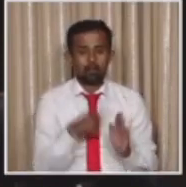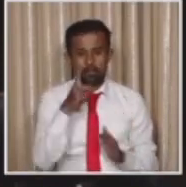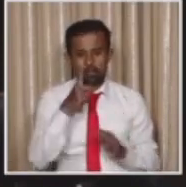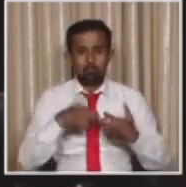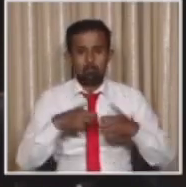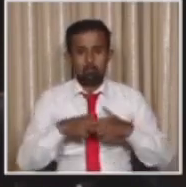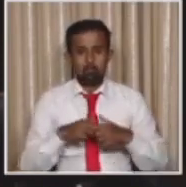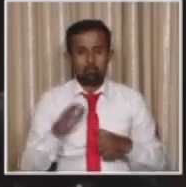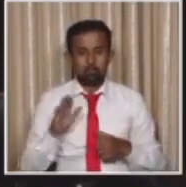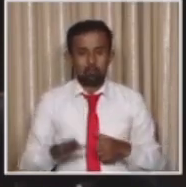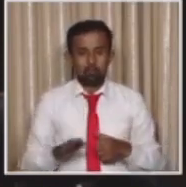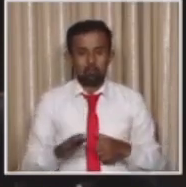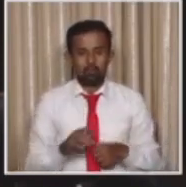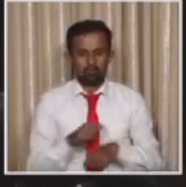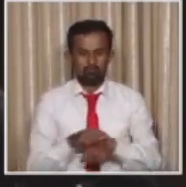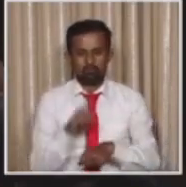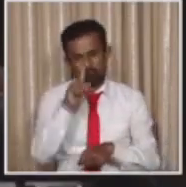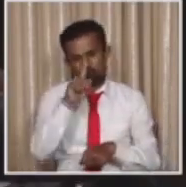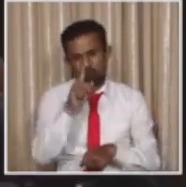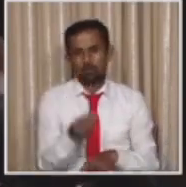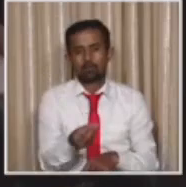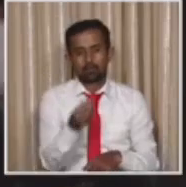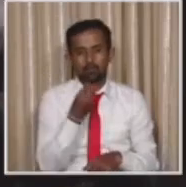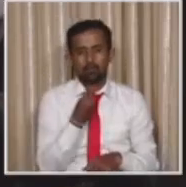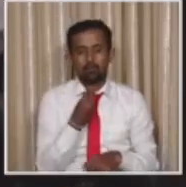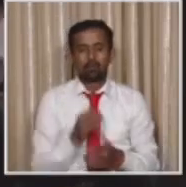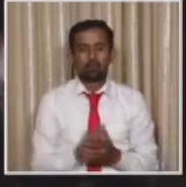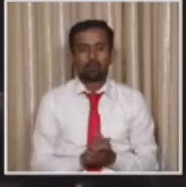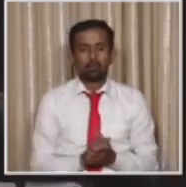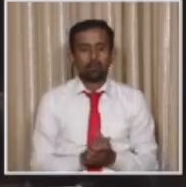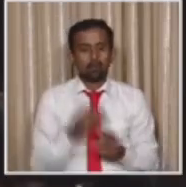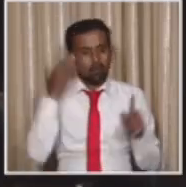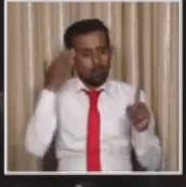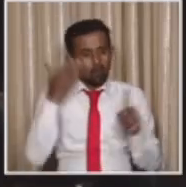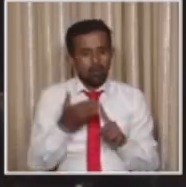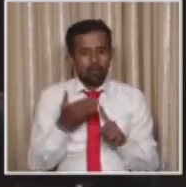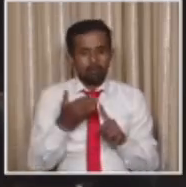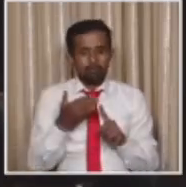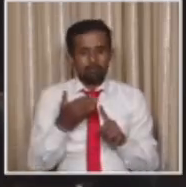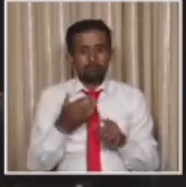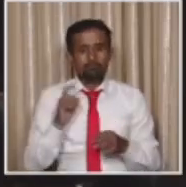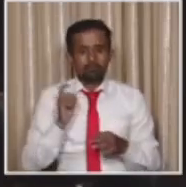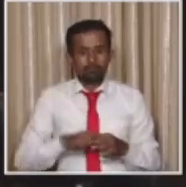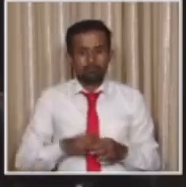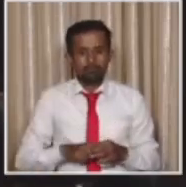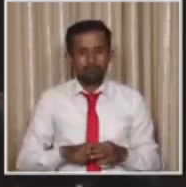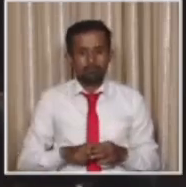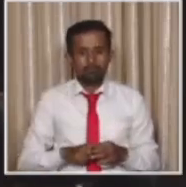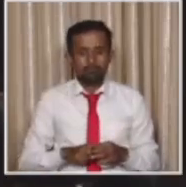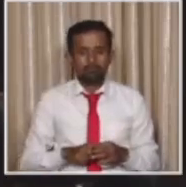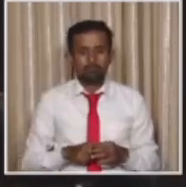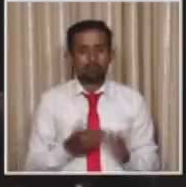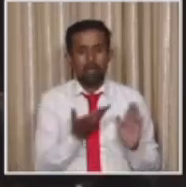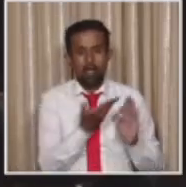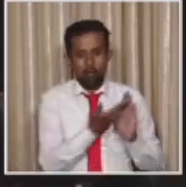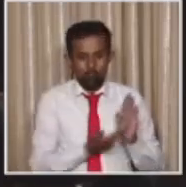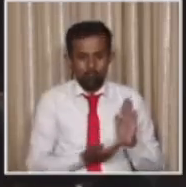තිබෙනවා කරු එක විනාඩියක් දෙන්න අපි මන්ත්‍රීතුමා. දැන් මේ සම්බන්ධව ඇවිල්ලා තිබුණ ප්‍රශ්නේදී මේක තිබුණා